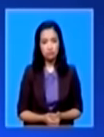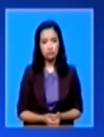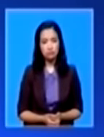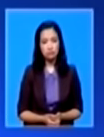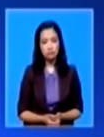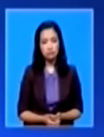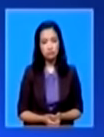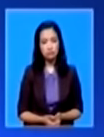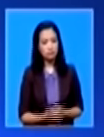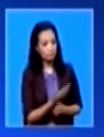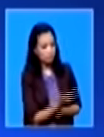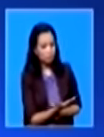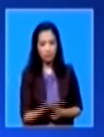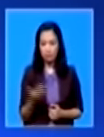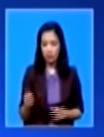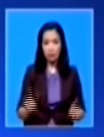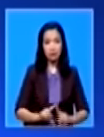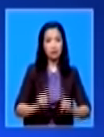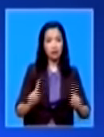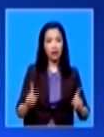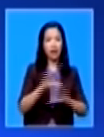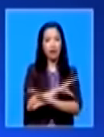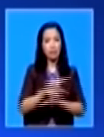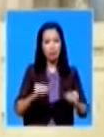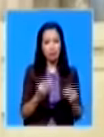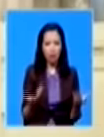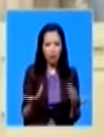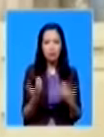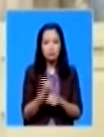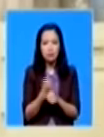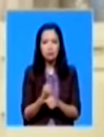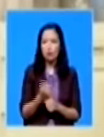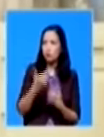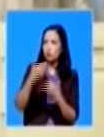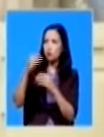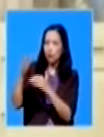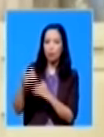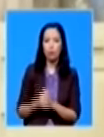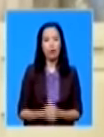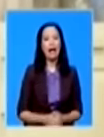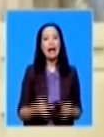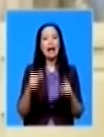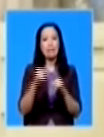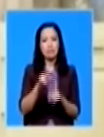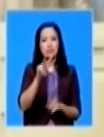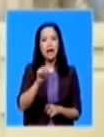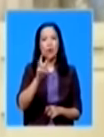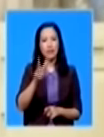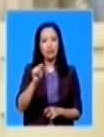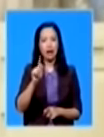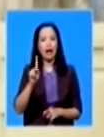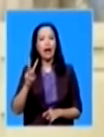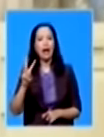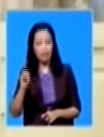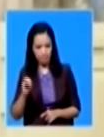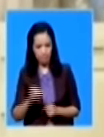กันเนี่ยหรือว่าดูที่แตกต่างกันนะแล้วส่งออกนี่แหละคือเขาเรียกว่านวัตกรรมนะสร้างมูลค่า